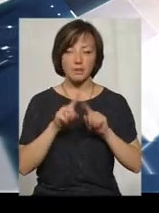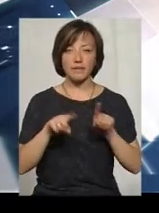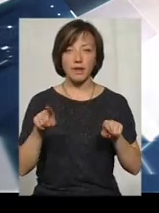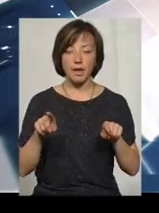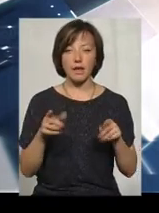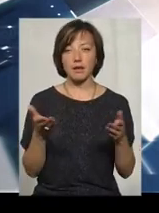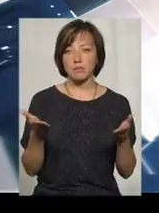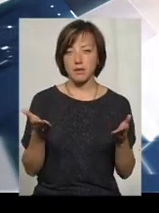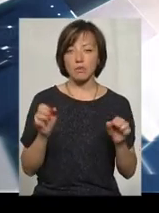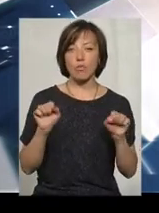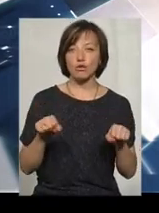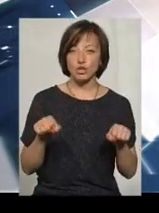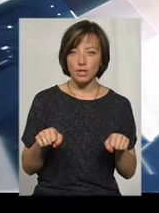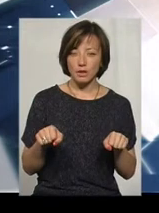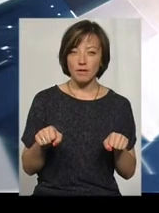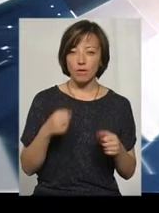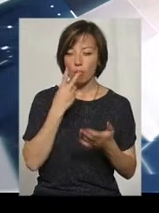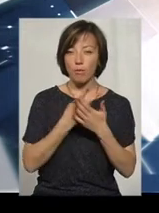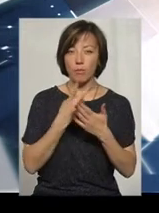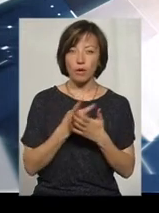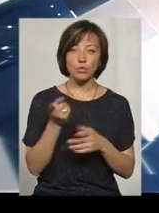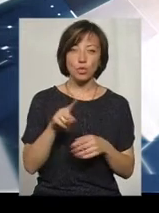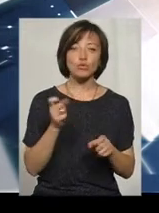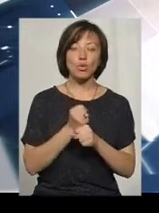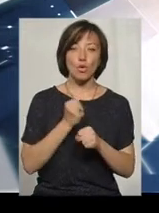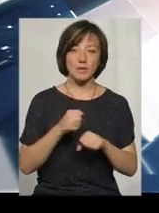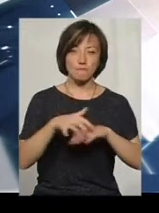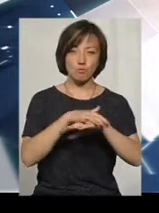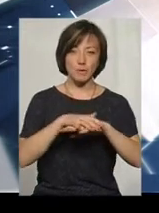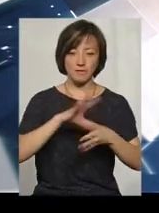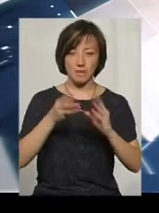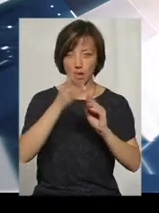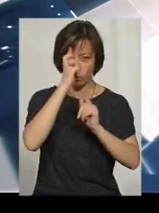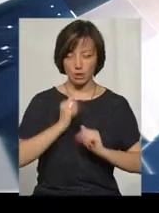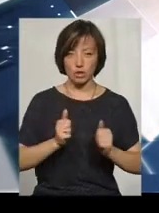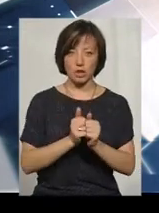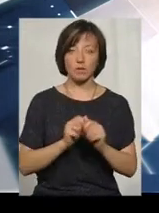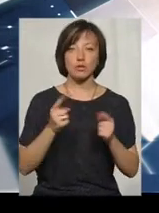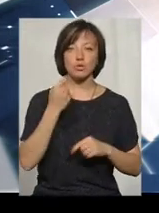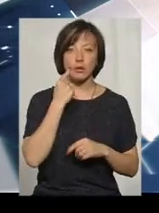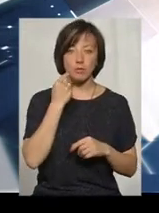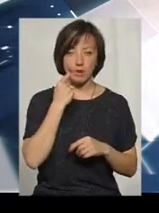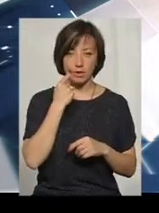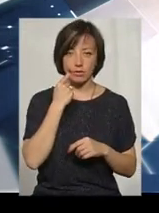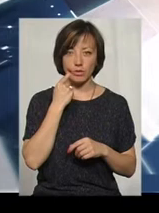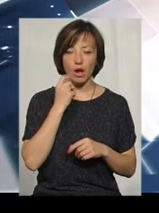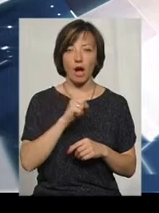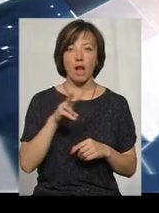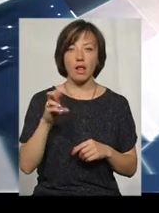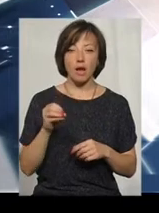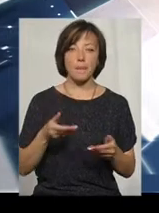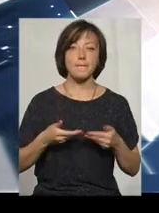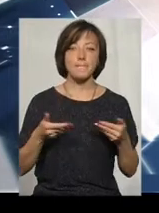мірі, можливо, і є віддзеркаленням того, що робиться в суспільстві і в державі. Дуже прикро, я повторюю. Але